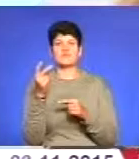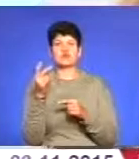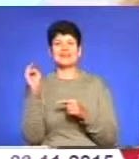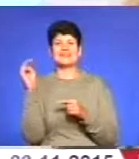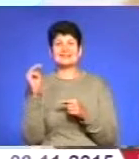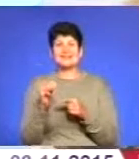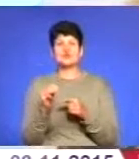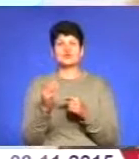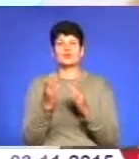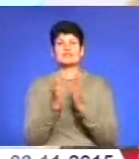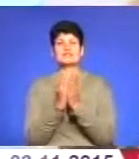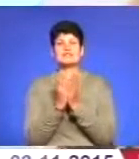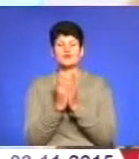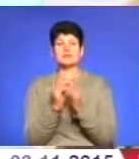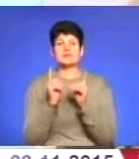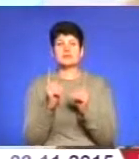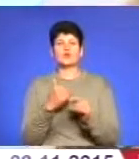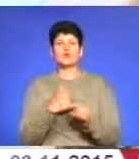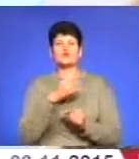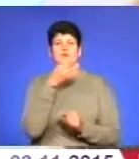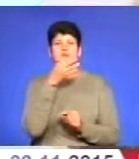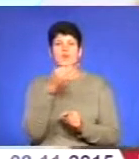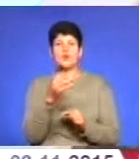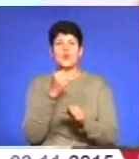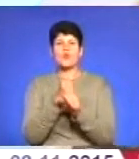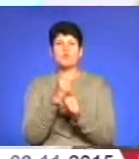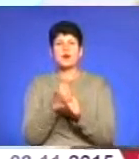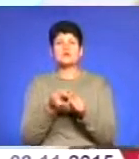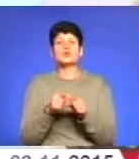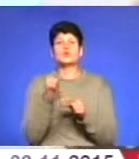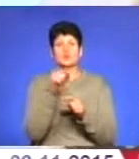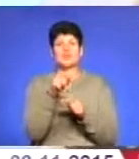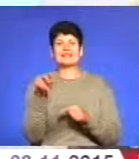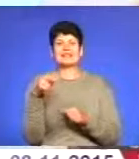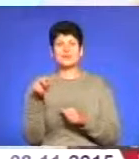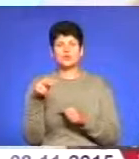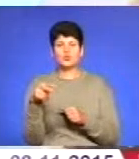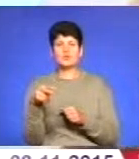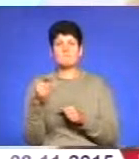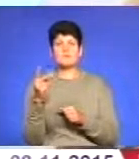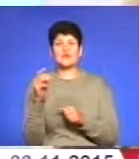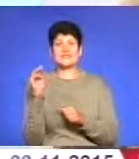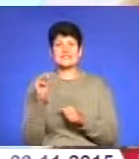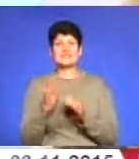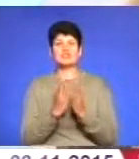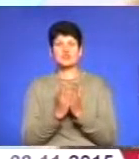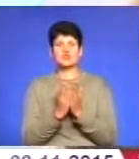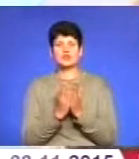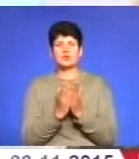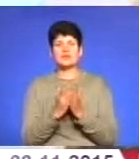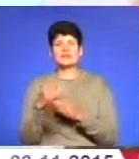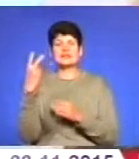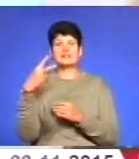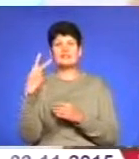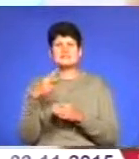книжок в форматі DAISY. Я тільки вам хочу сказати, що роблять цю літературу, ці 1500 книжок, майже